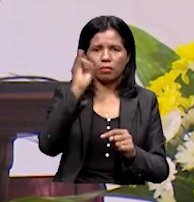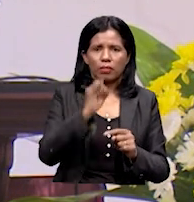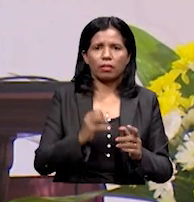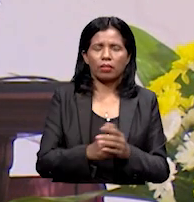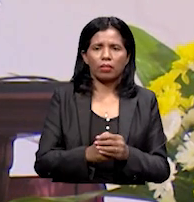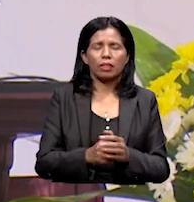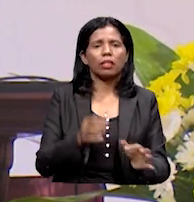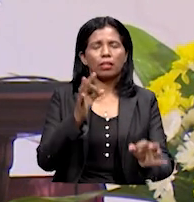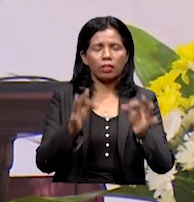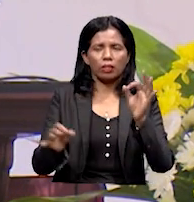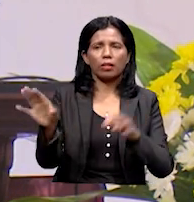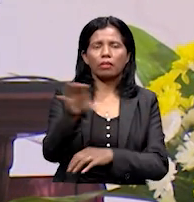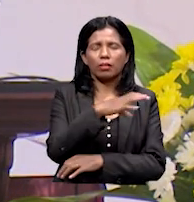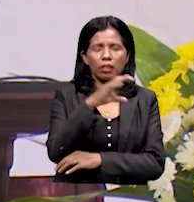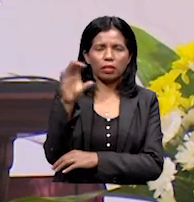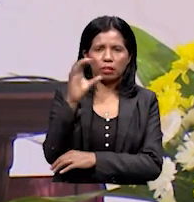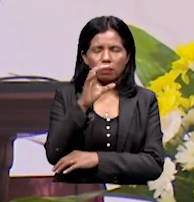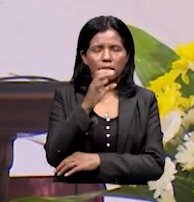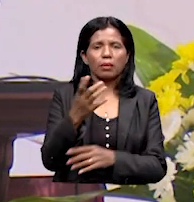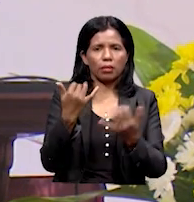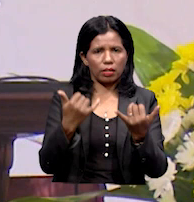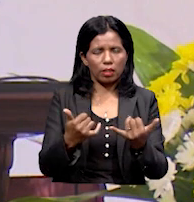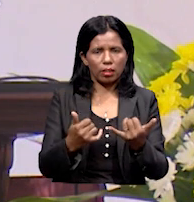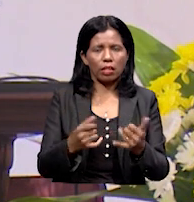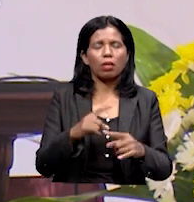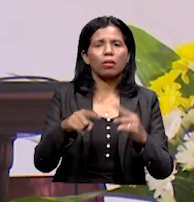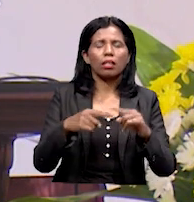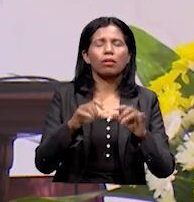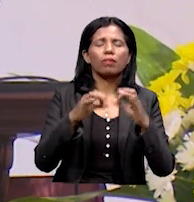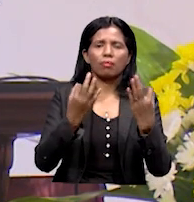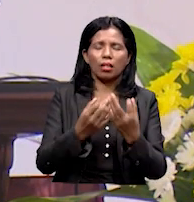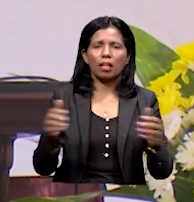Kadek Natal mak ida neona. Wahira familia bela halibur hamutu.